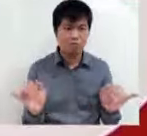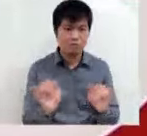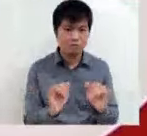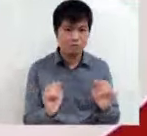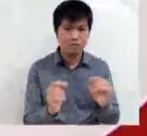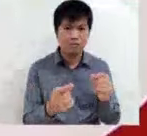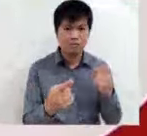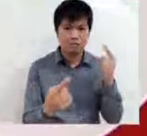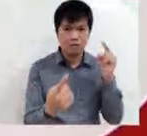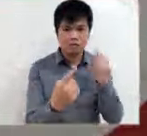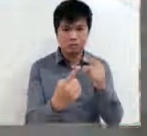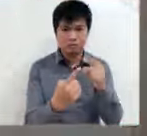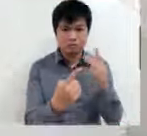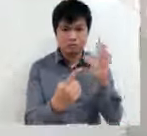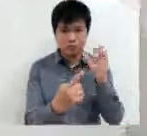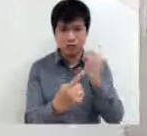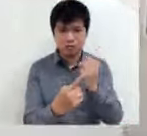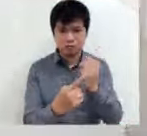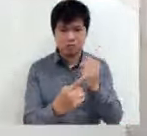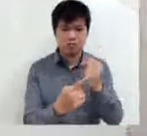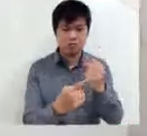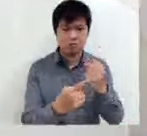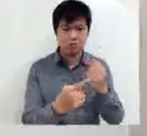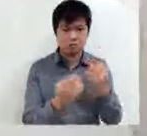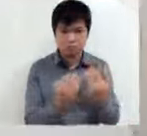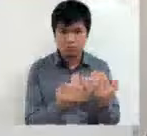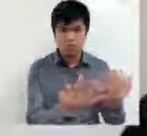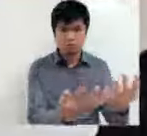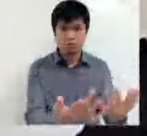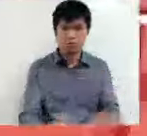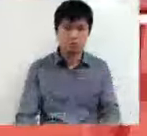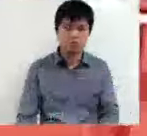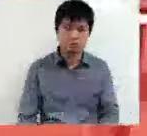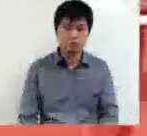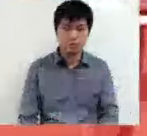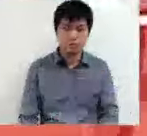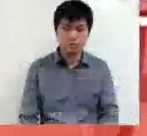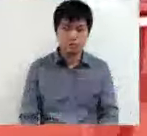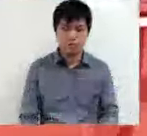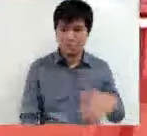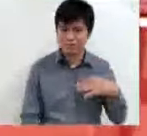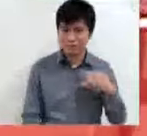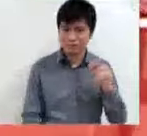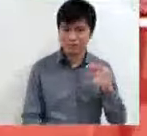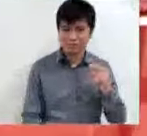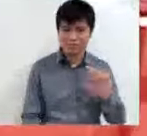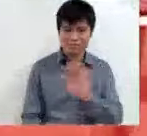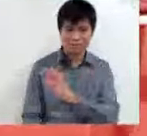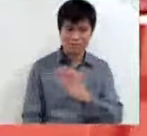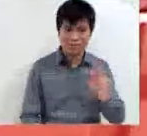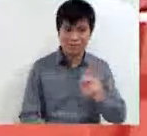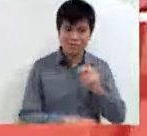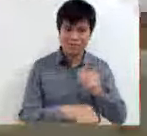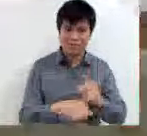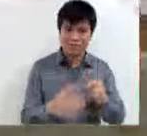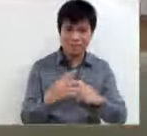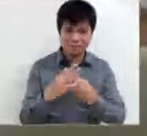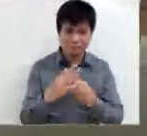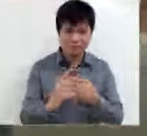mga audience. Abangan si Jiggy sa Frontline Pilipinas simula January